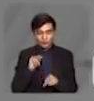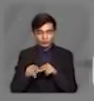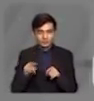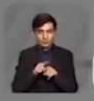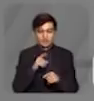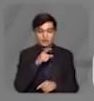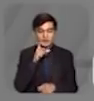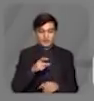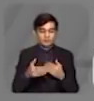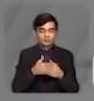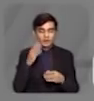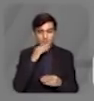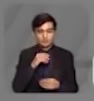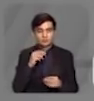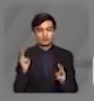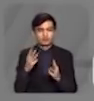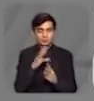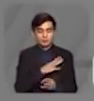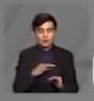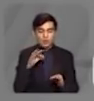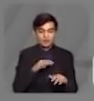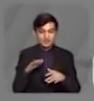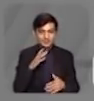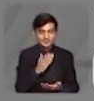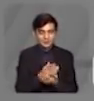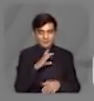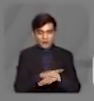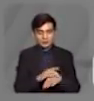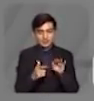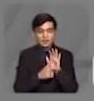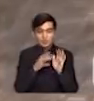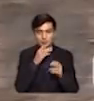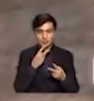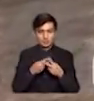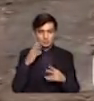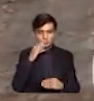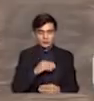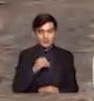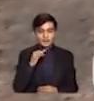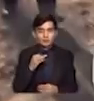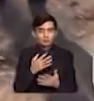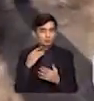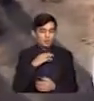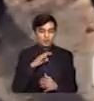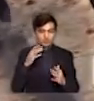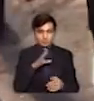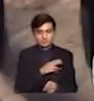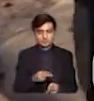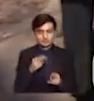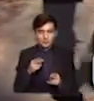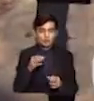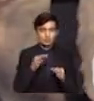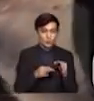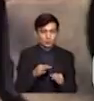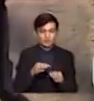бапта қарастырылған өрт қою арқылы жасалған әрекет болса, 7 жылға дейін соттауы мүмкін. Әрине көп нәрсе тергеу мен соттың